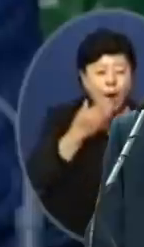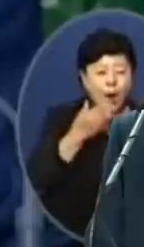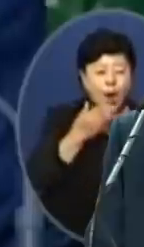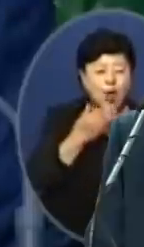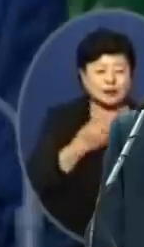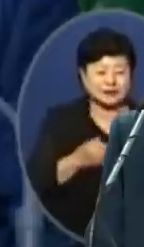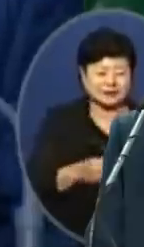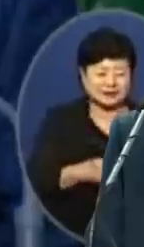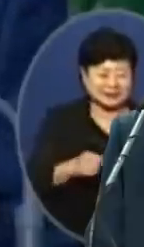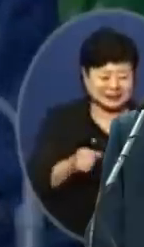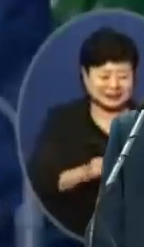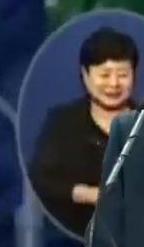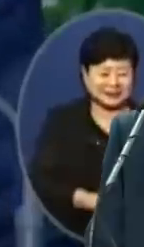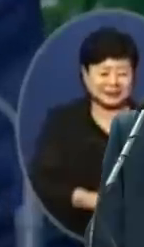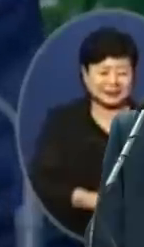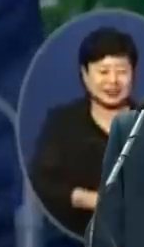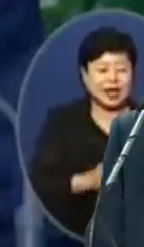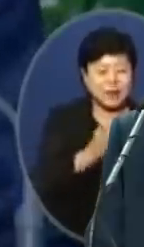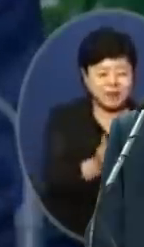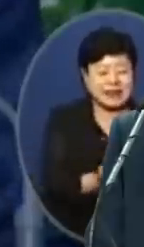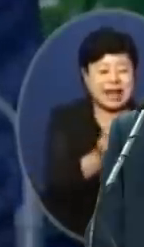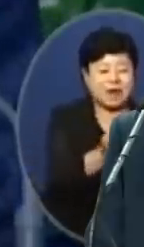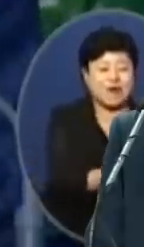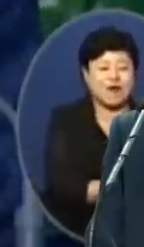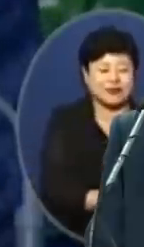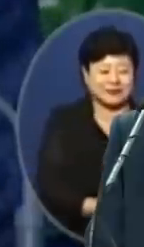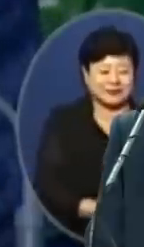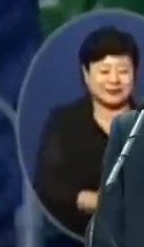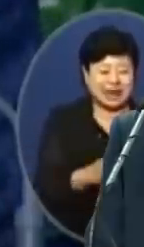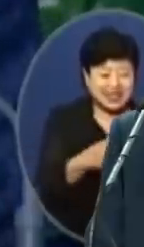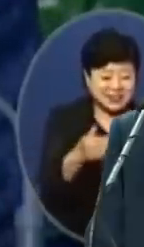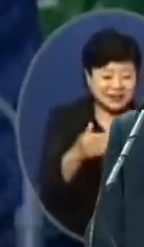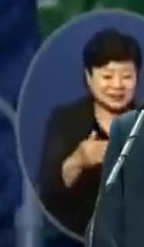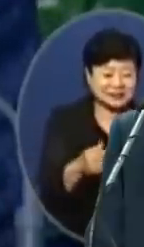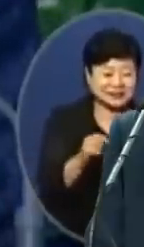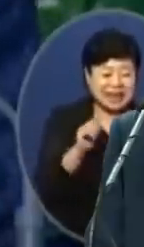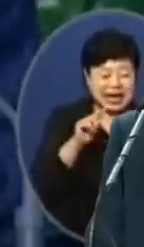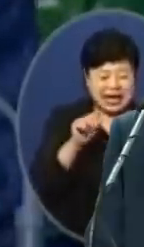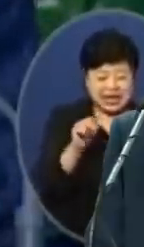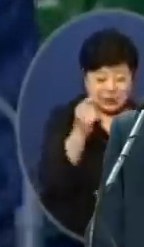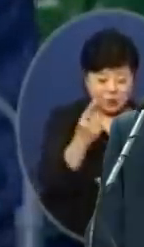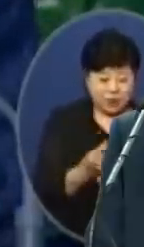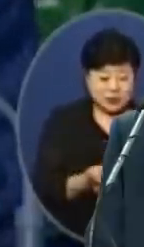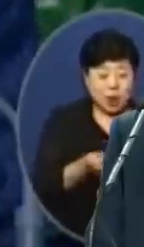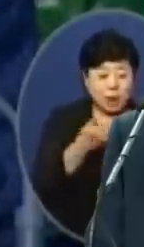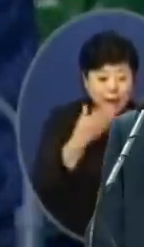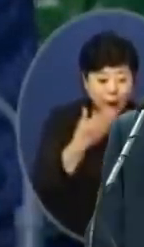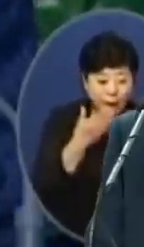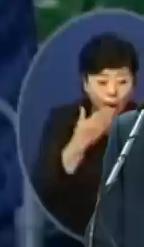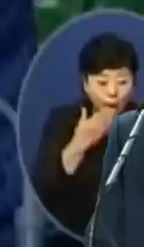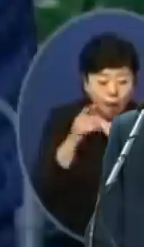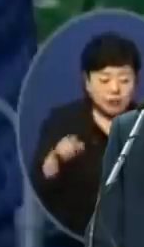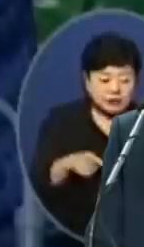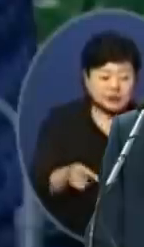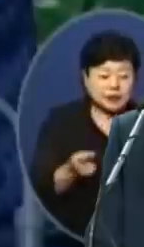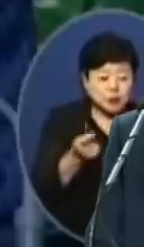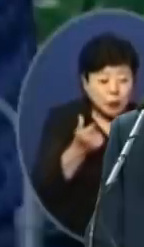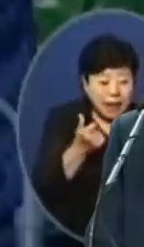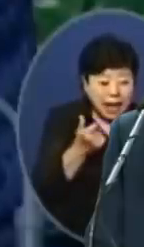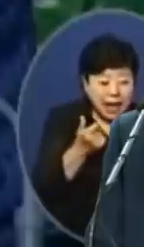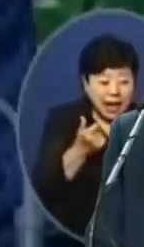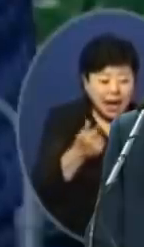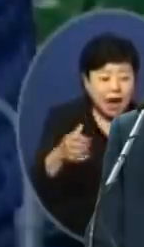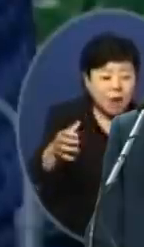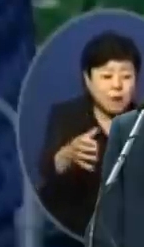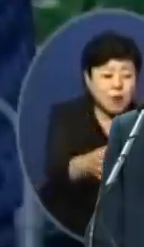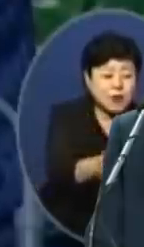좀 먹자. 그래서 배를 타고 다시 LA로 돌아와서 밥을 먹고 저녁에 조그마한